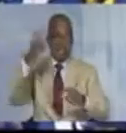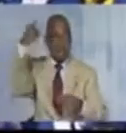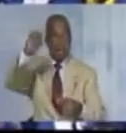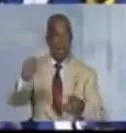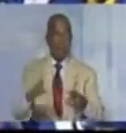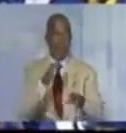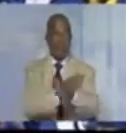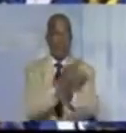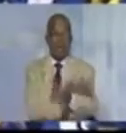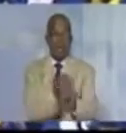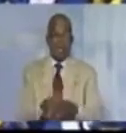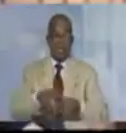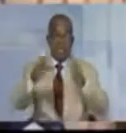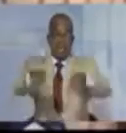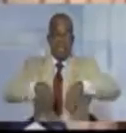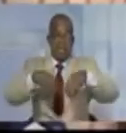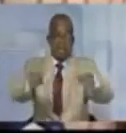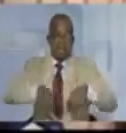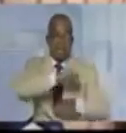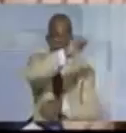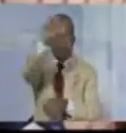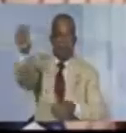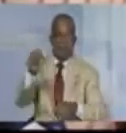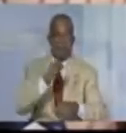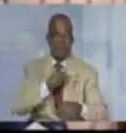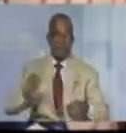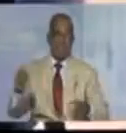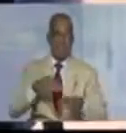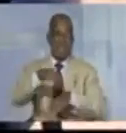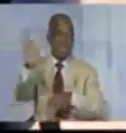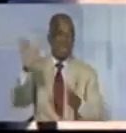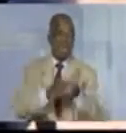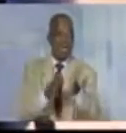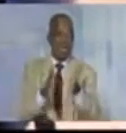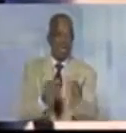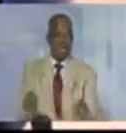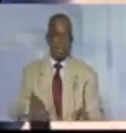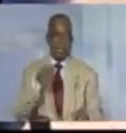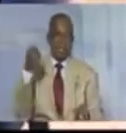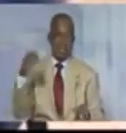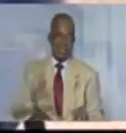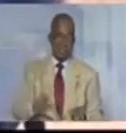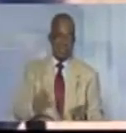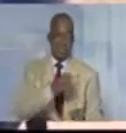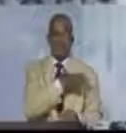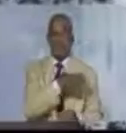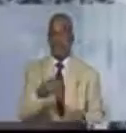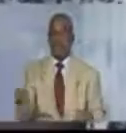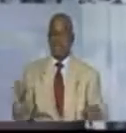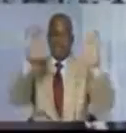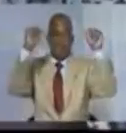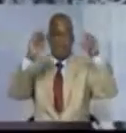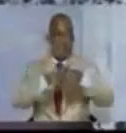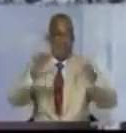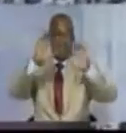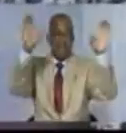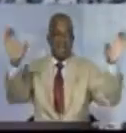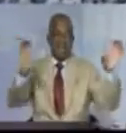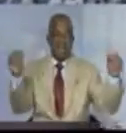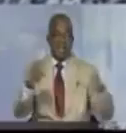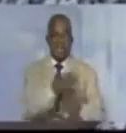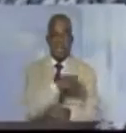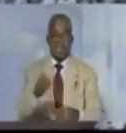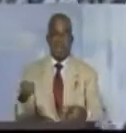cultures maraîchères, l'alphabétisation et la scolarisation de la petite fille. La présidente de la cérémonie, Natacha Jackie